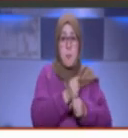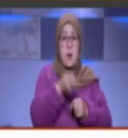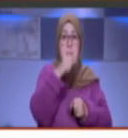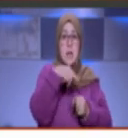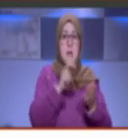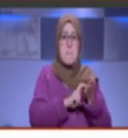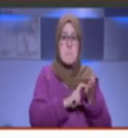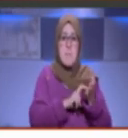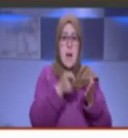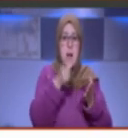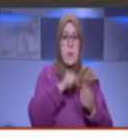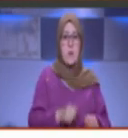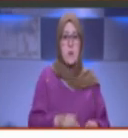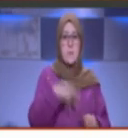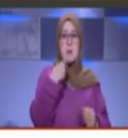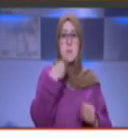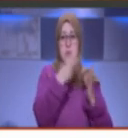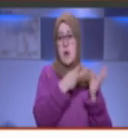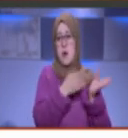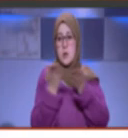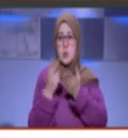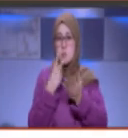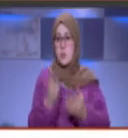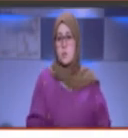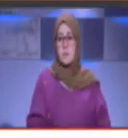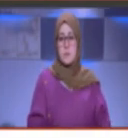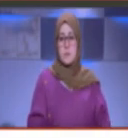لمعالجة تلك المخاوف. المزيد في هذا التقرير.